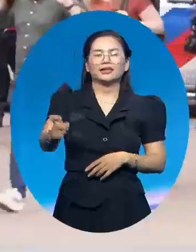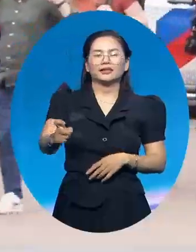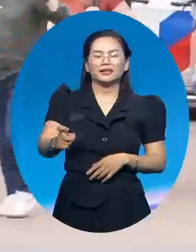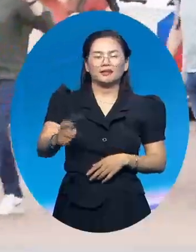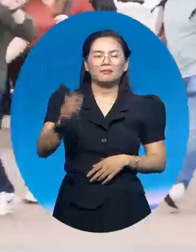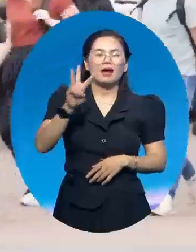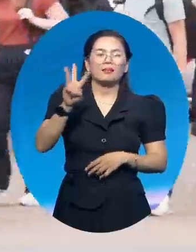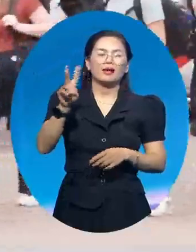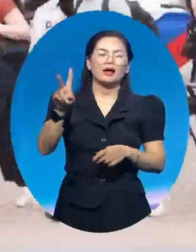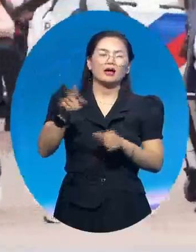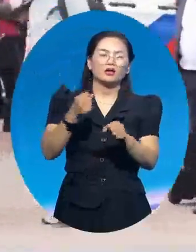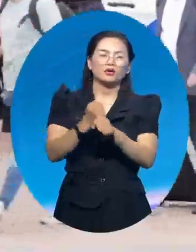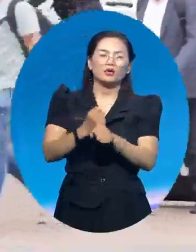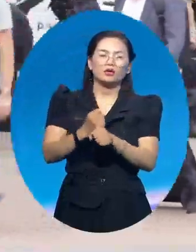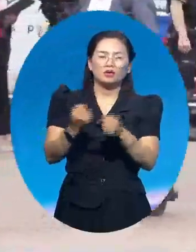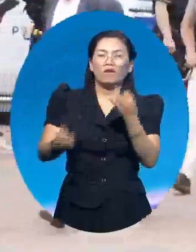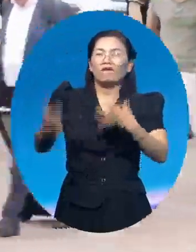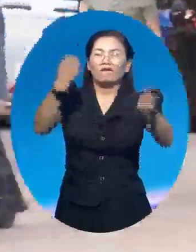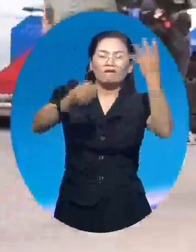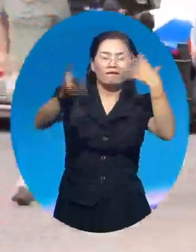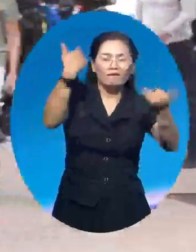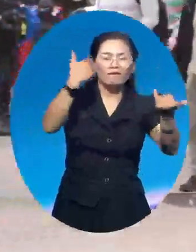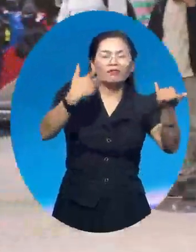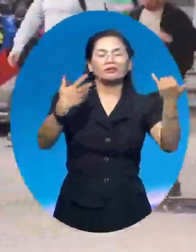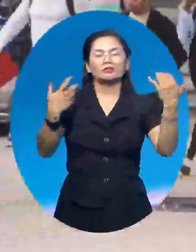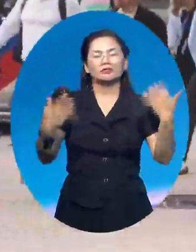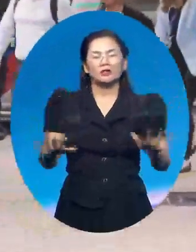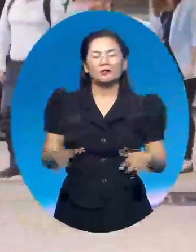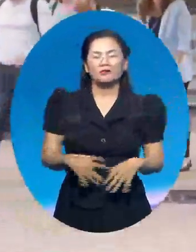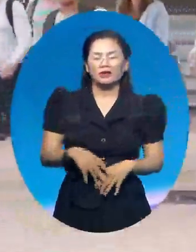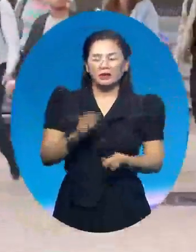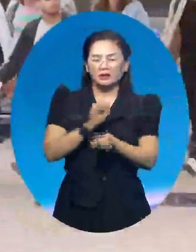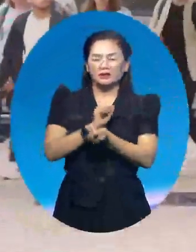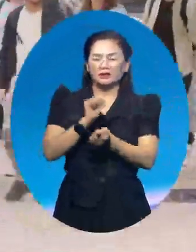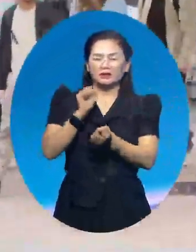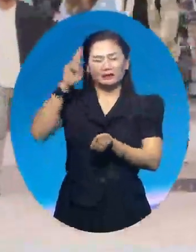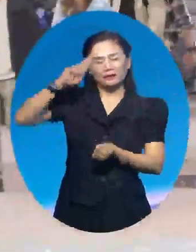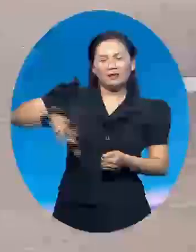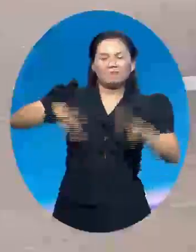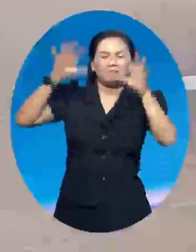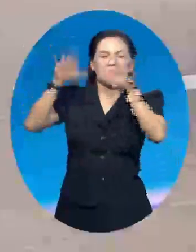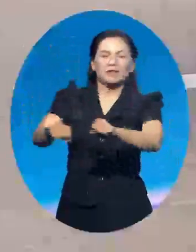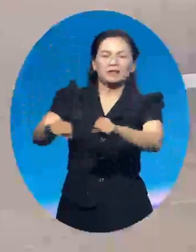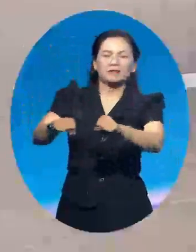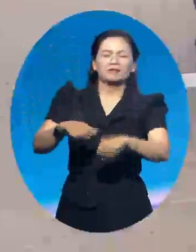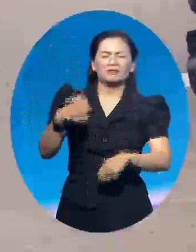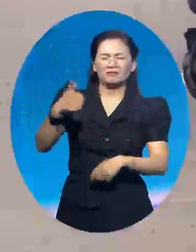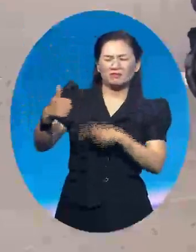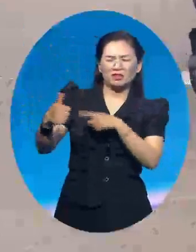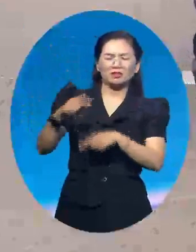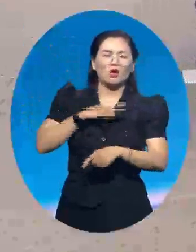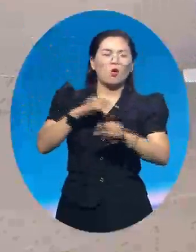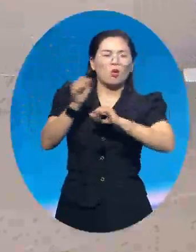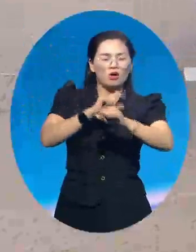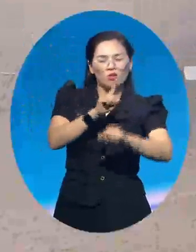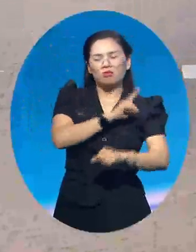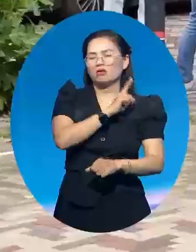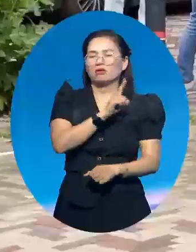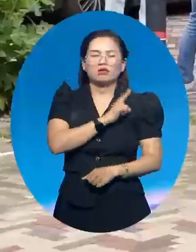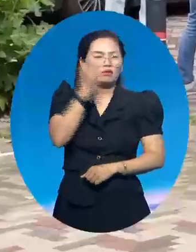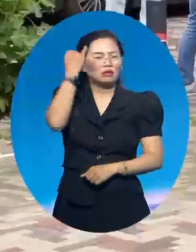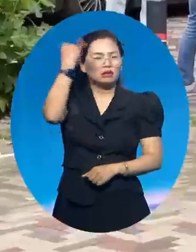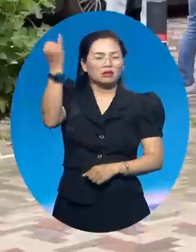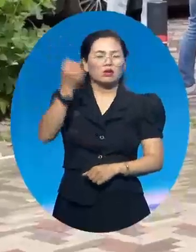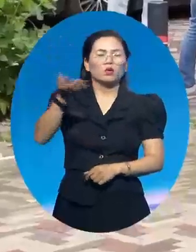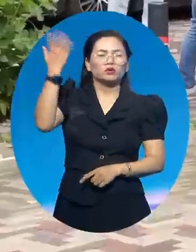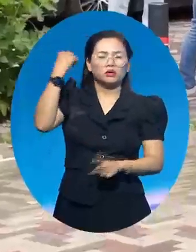tuổi cũng phóng hỏa cả ngôi nhà và bệnh viện trên. Cảnh sát sau đó đã bắt giữ đối tượng. Người này được cho là hành động một mình và có tiền